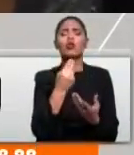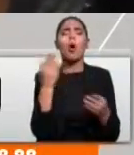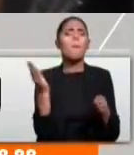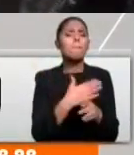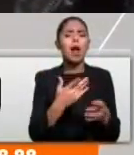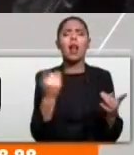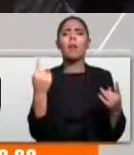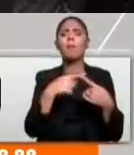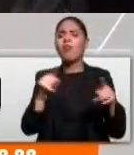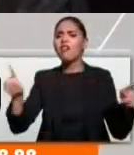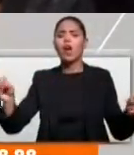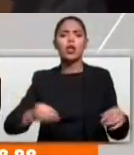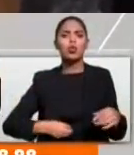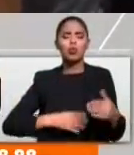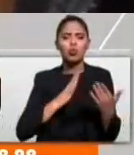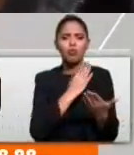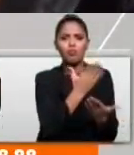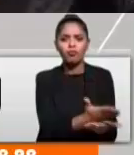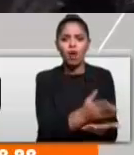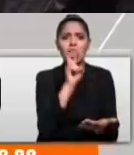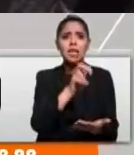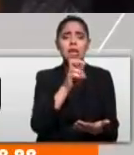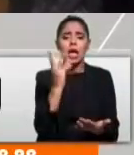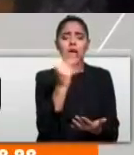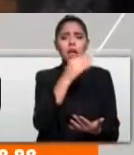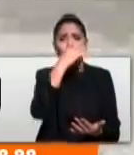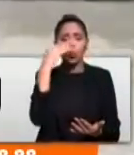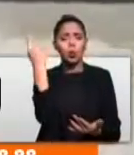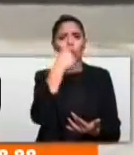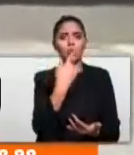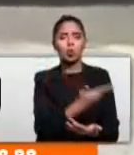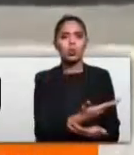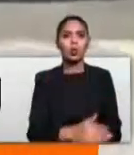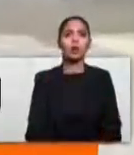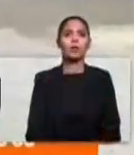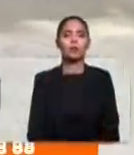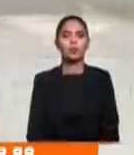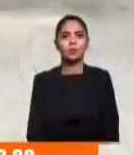verme, bir tanesi yaralama, 8 tanesi uyuşturucudan.